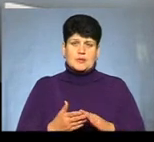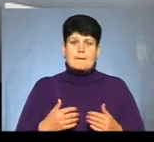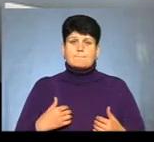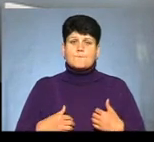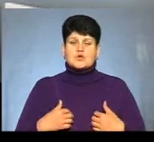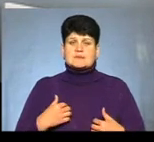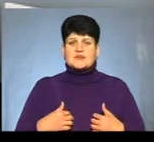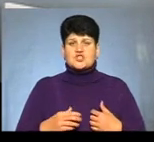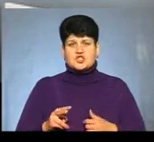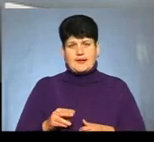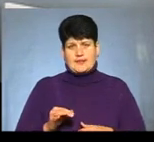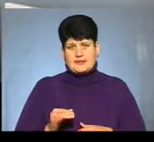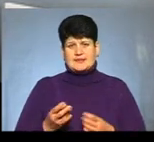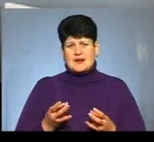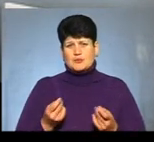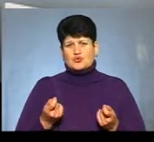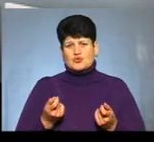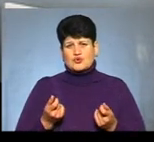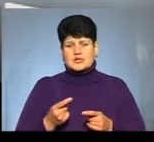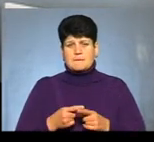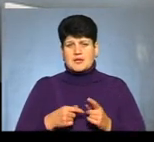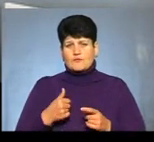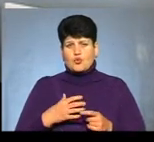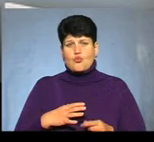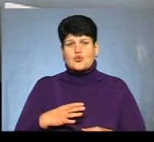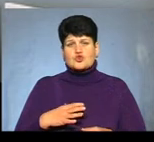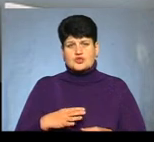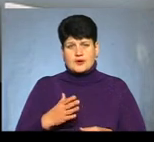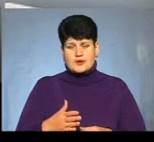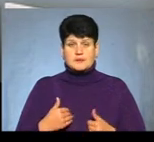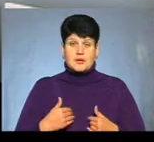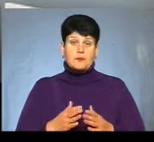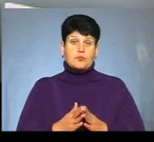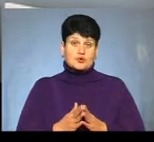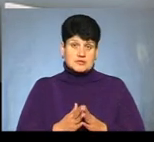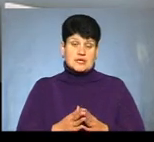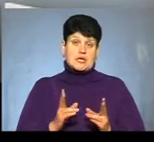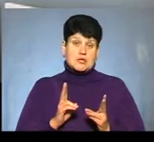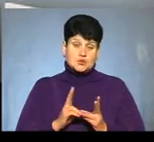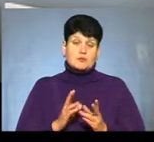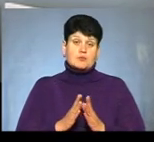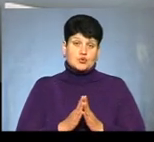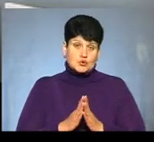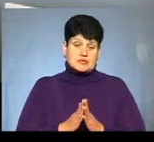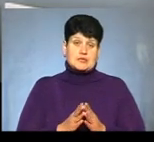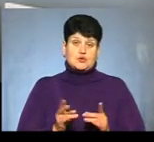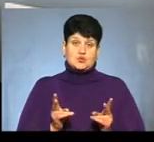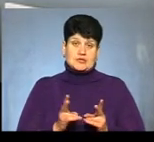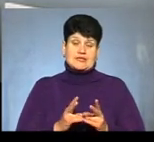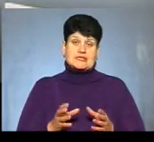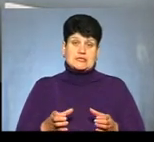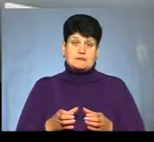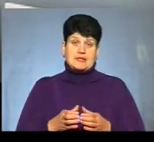угода. Поспішили. Тобто треба було трошечки, може, хоча б півроку ще почекати. Ми просились на зустрічі, ми